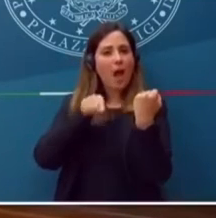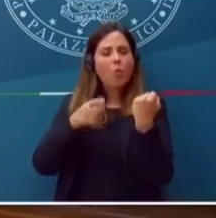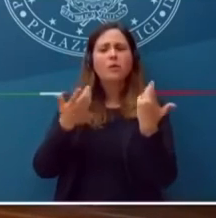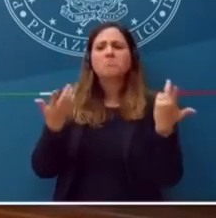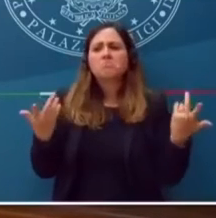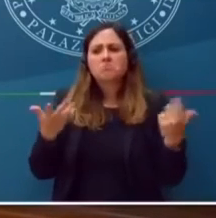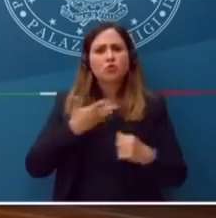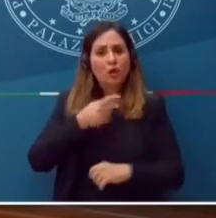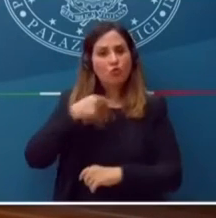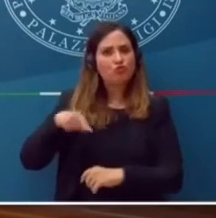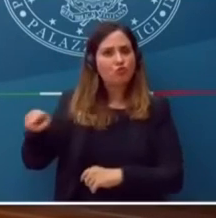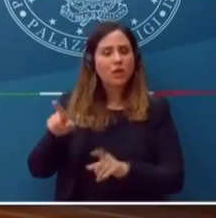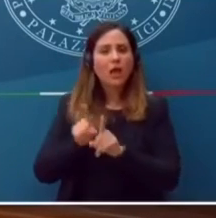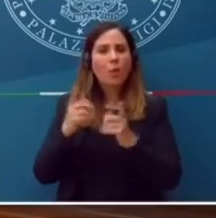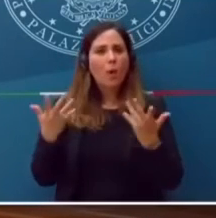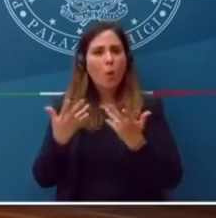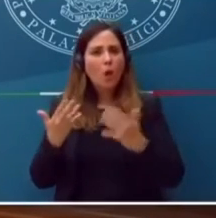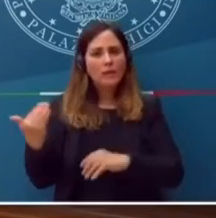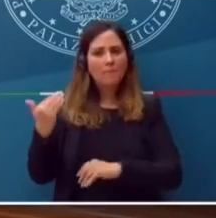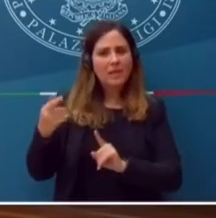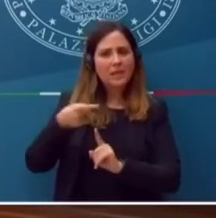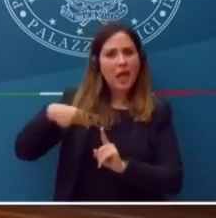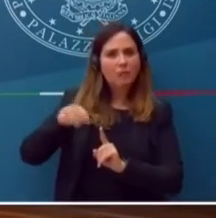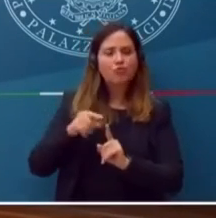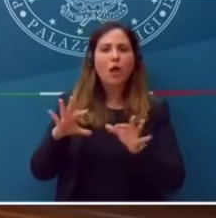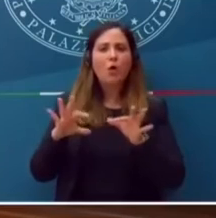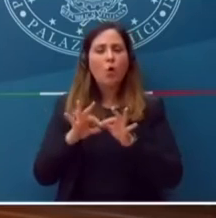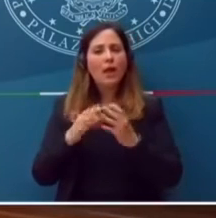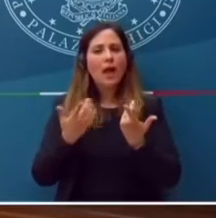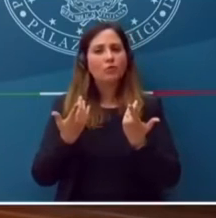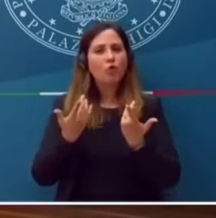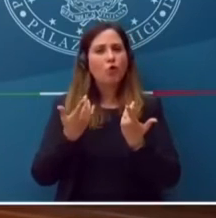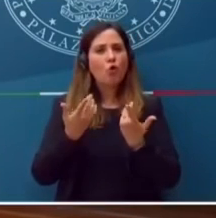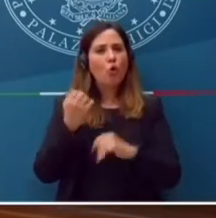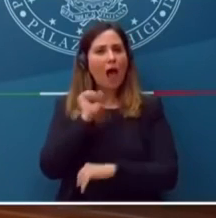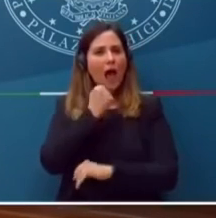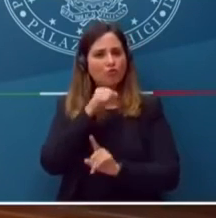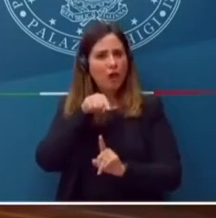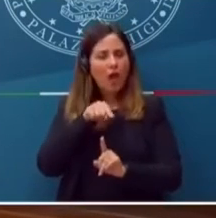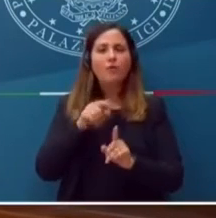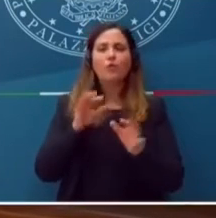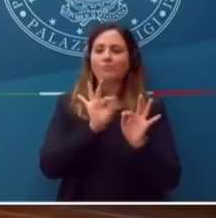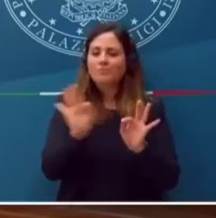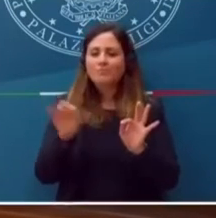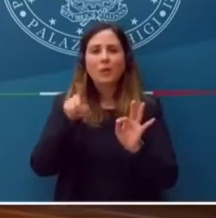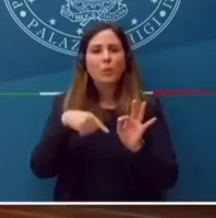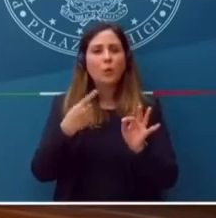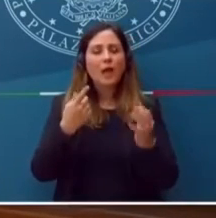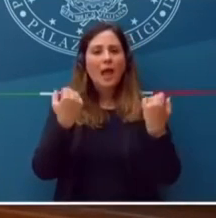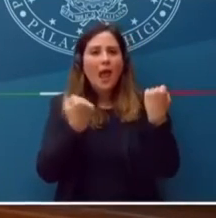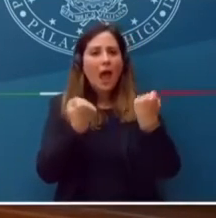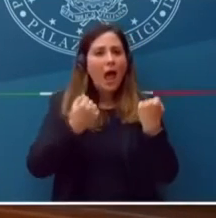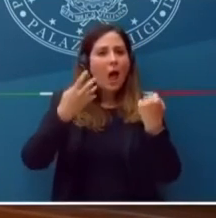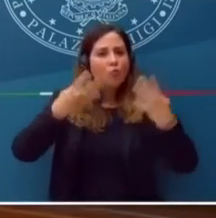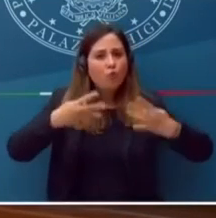Cina per alcuni settori strategici. Ha menzionato l'acciaio, ha menzionato il settore automobilistico. È una visione che lei condivide